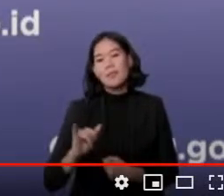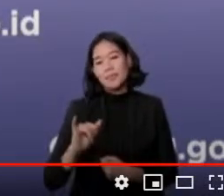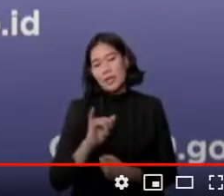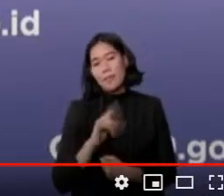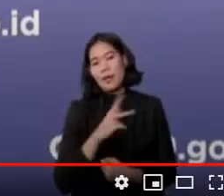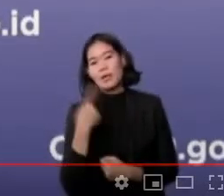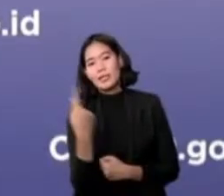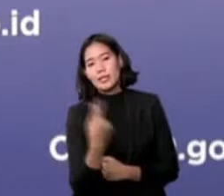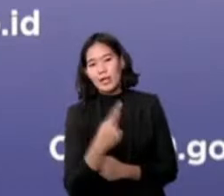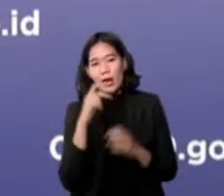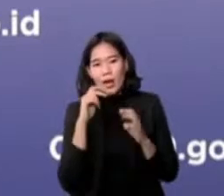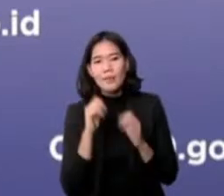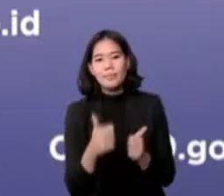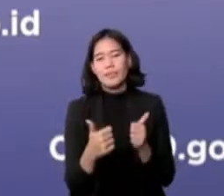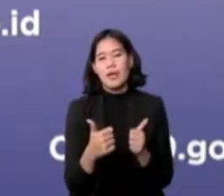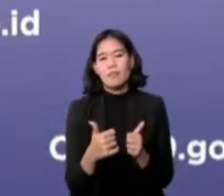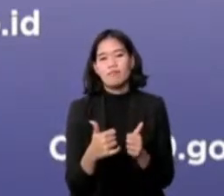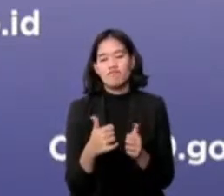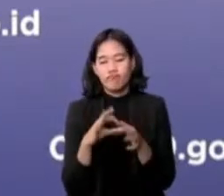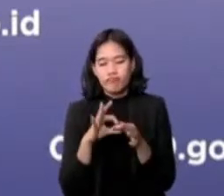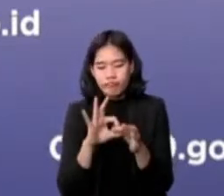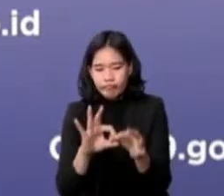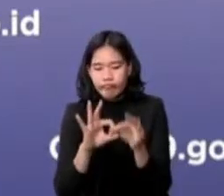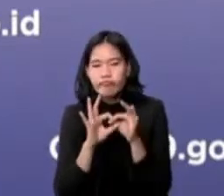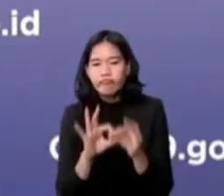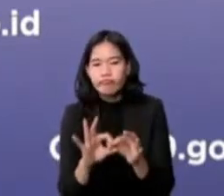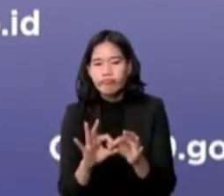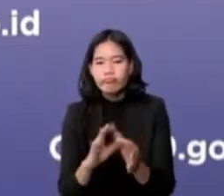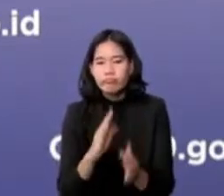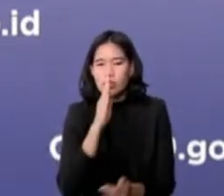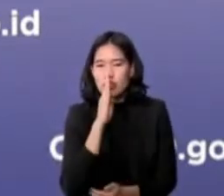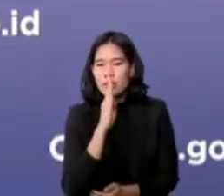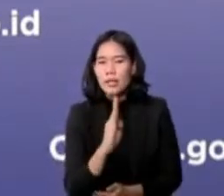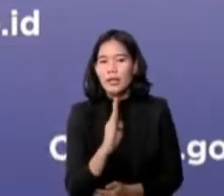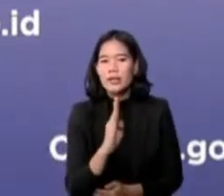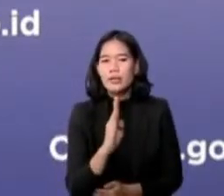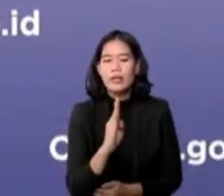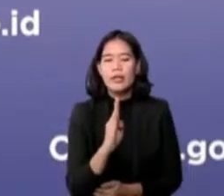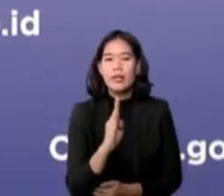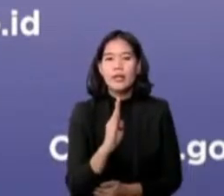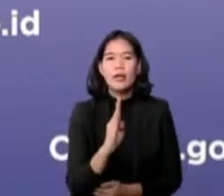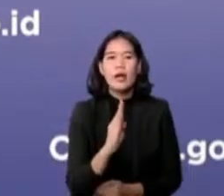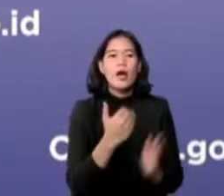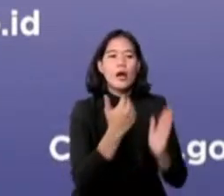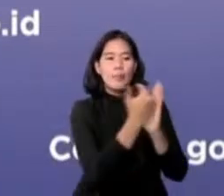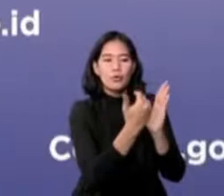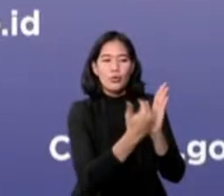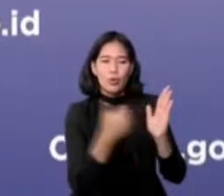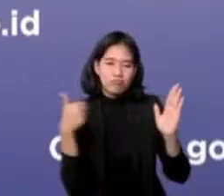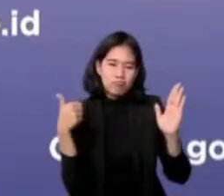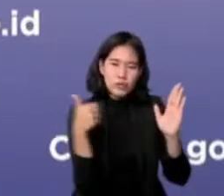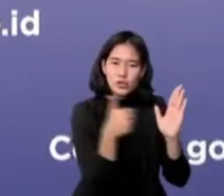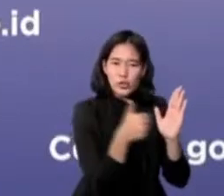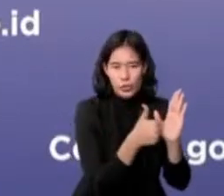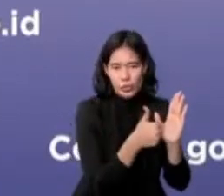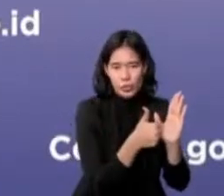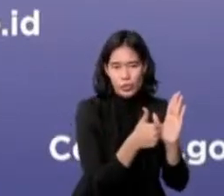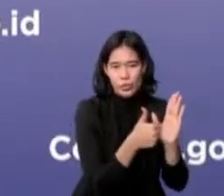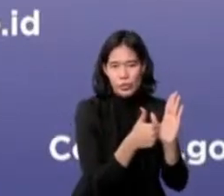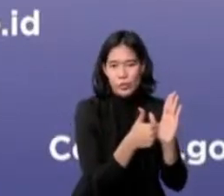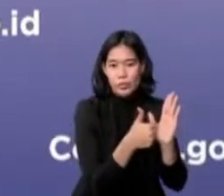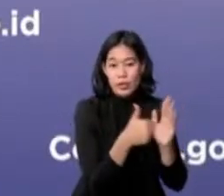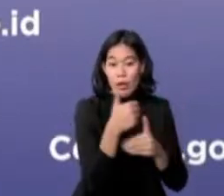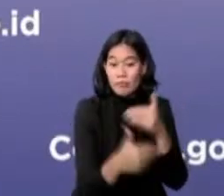bersama-sama untuk terintegrasi, konsisten, menjalankan protokol kesehatan